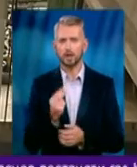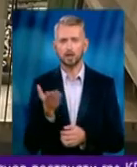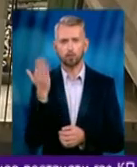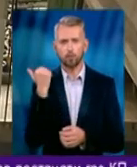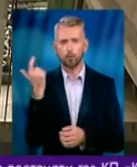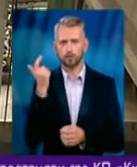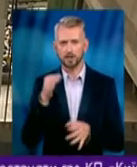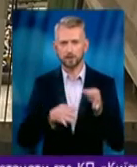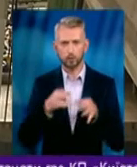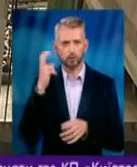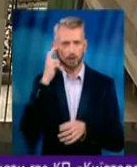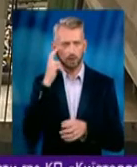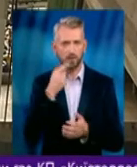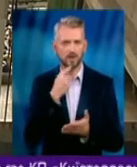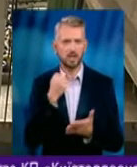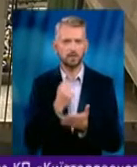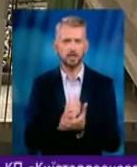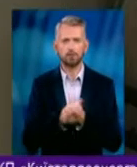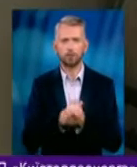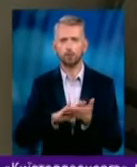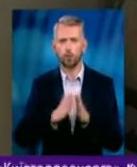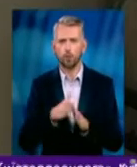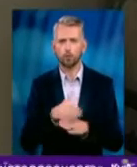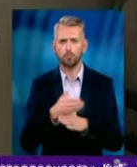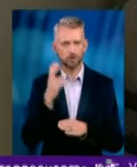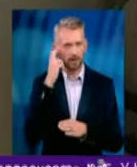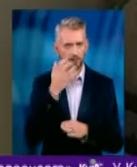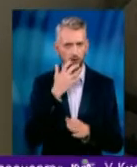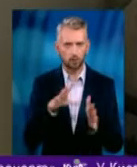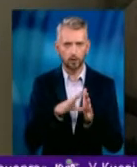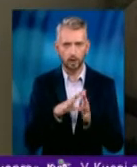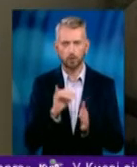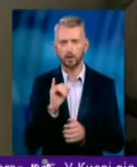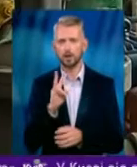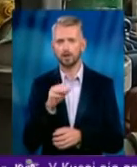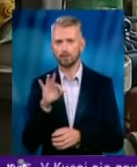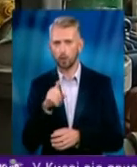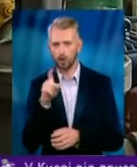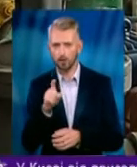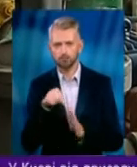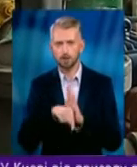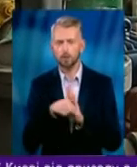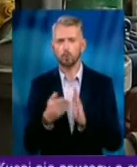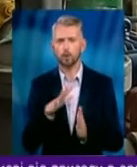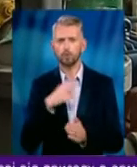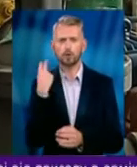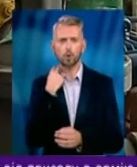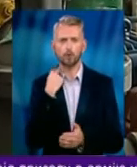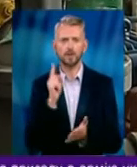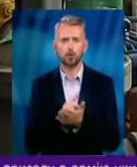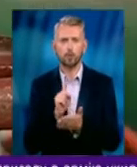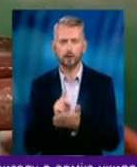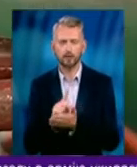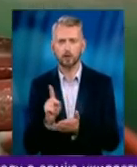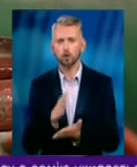тому Господарський суд Києва затвердив мирову угоду між «Київтеплоенерго» та «Нафтогазом», предметом якої стали боргові зобов'язання,